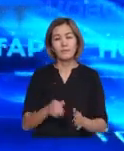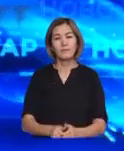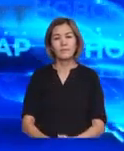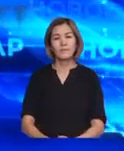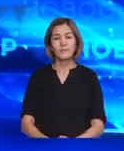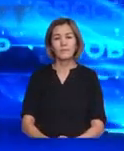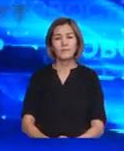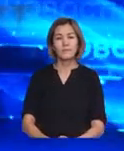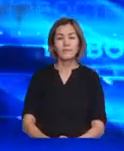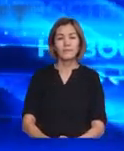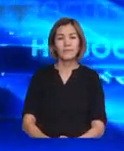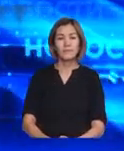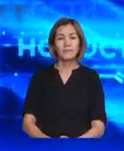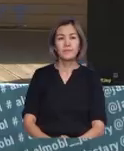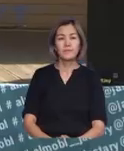материале нашего корреспондента.